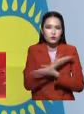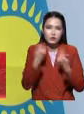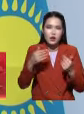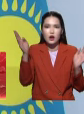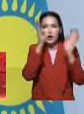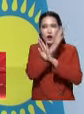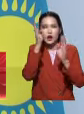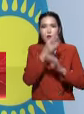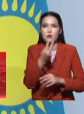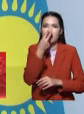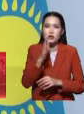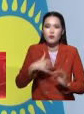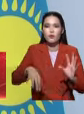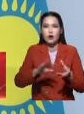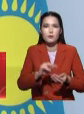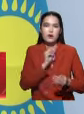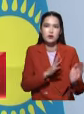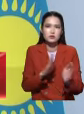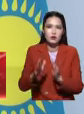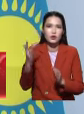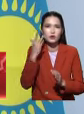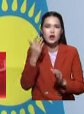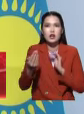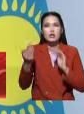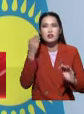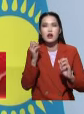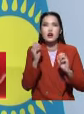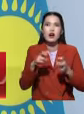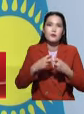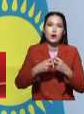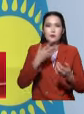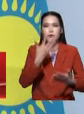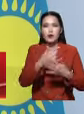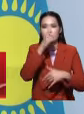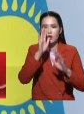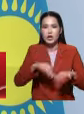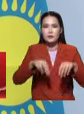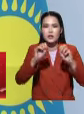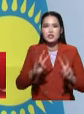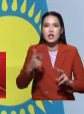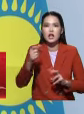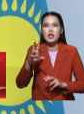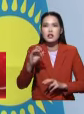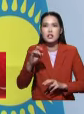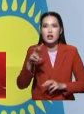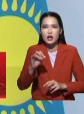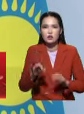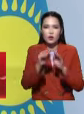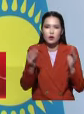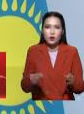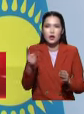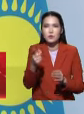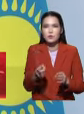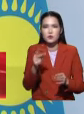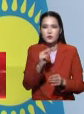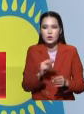туындайтын форс-мажор оқиғаларды ешкім алынала болжай алмайды. Ал кеше жылуды қосымша генератор көмегімен 1,5 сағатта қайта қостық. Толық